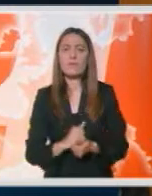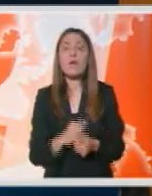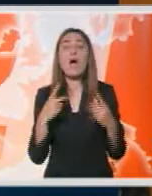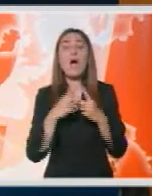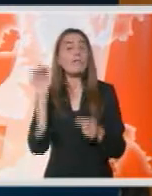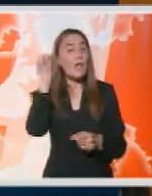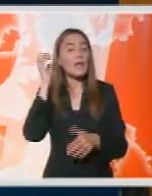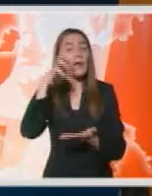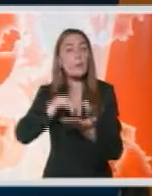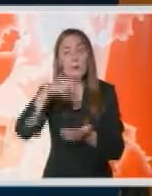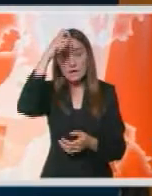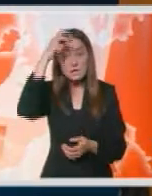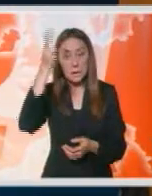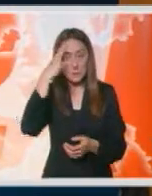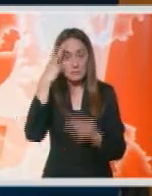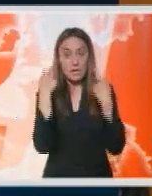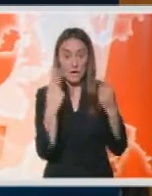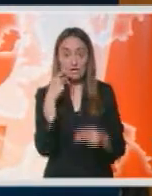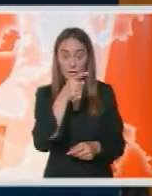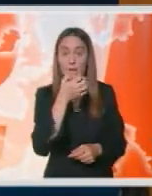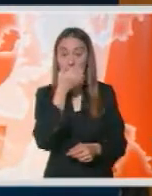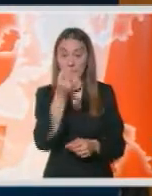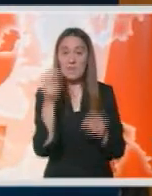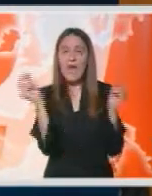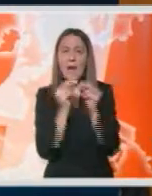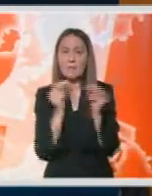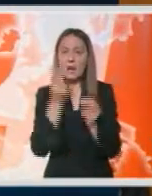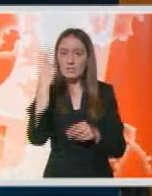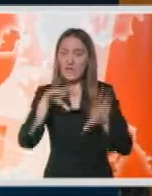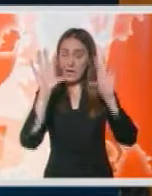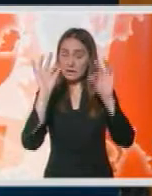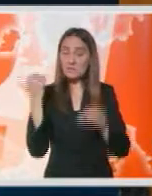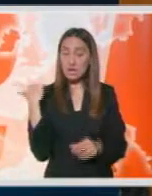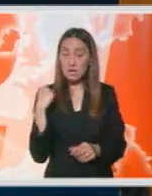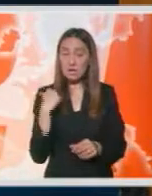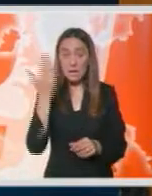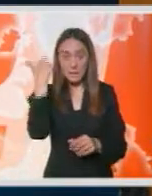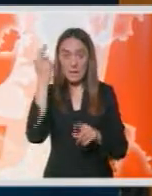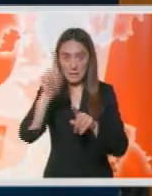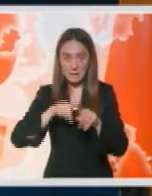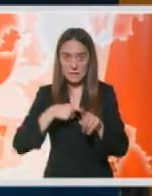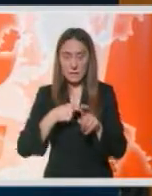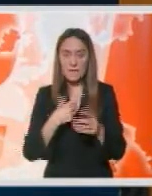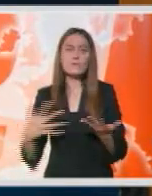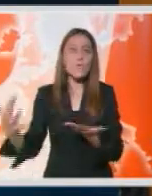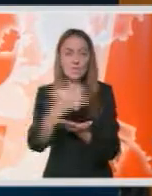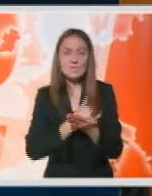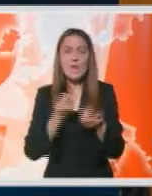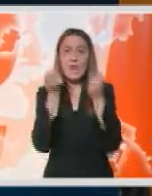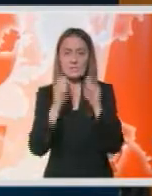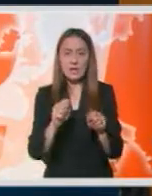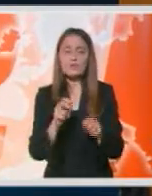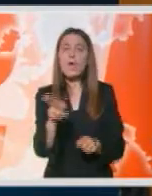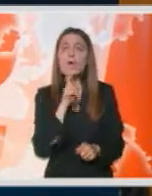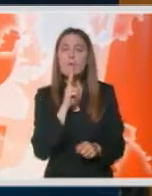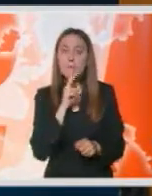Vlada Republike Srbije, prepoznajući važnost ovog pitanja, je u aprilu 2010. godine, pre mesec dana, usvojila zaključak